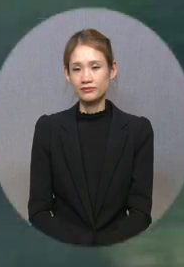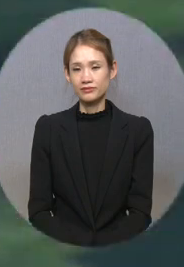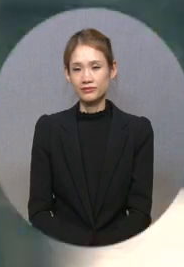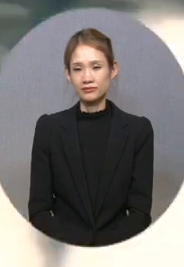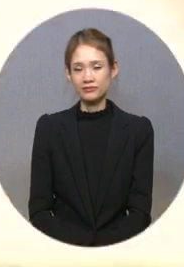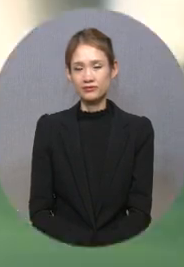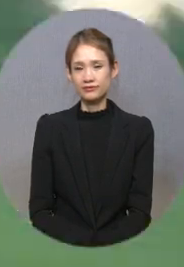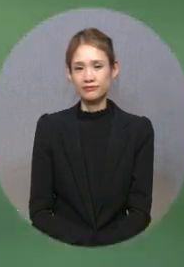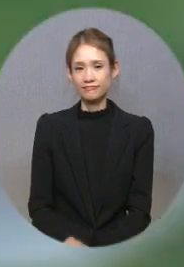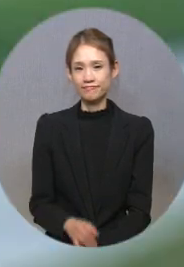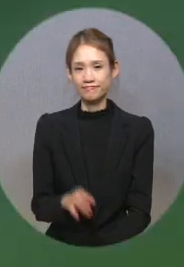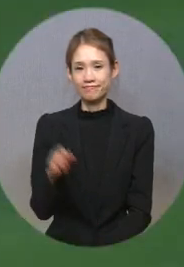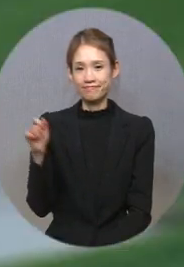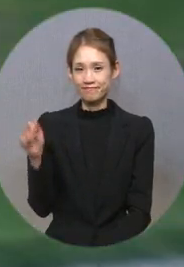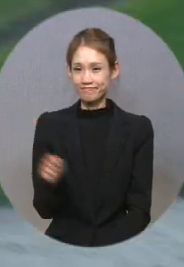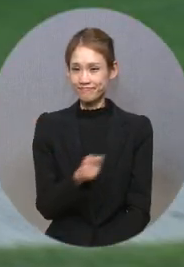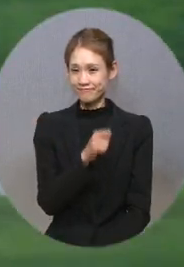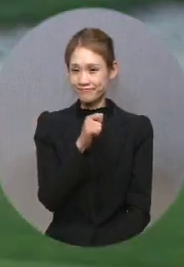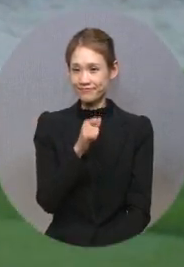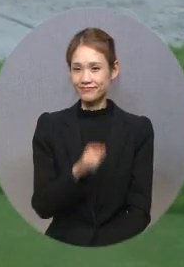아우